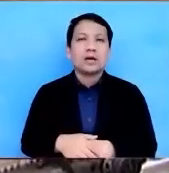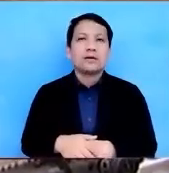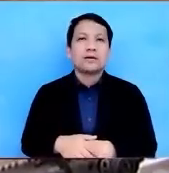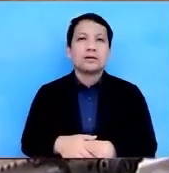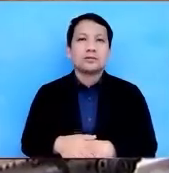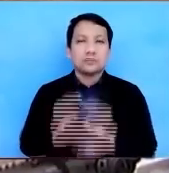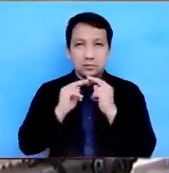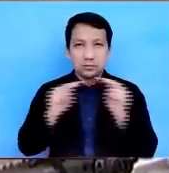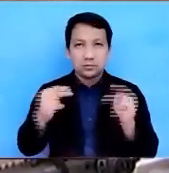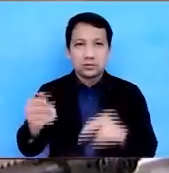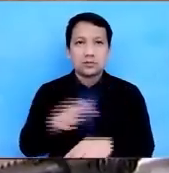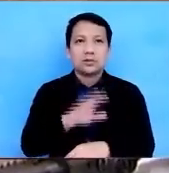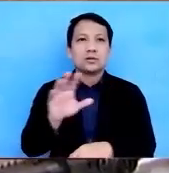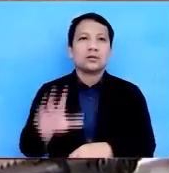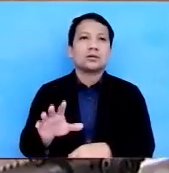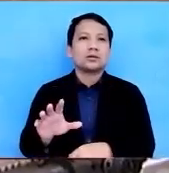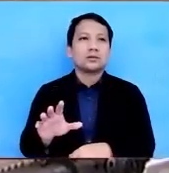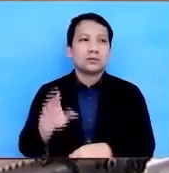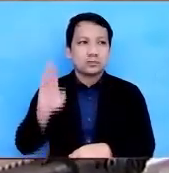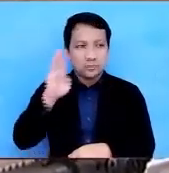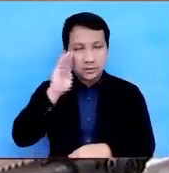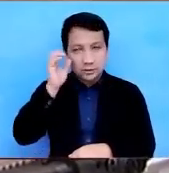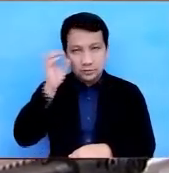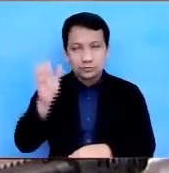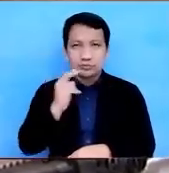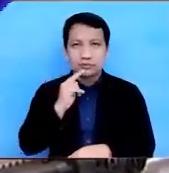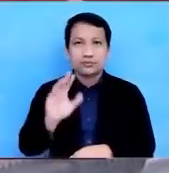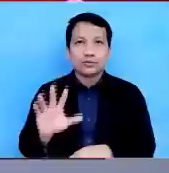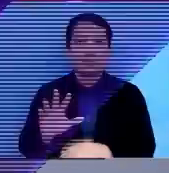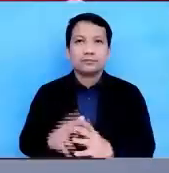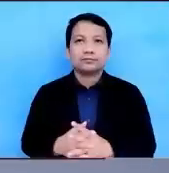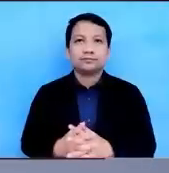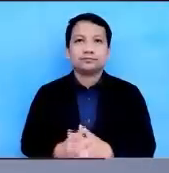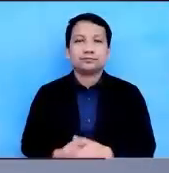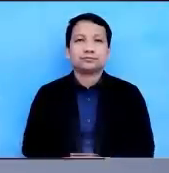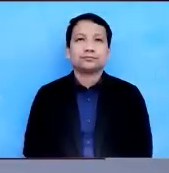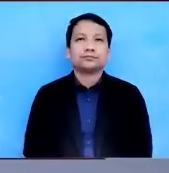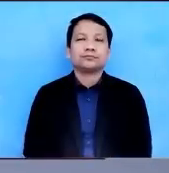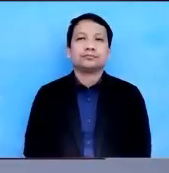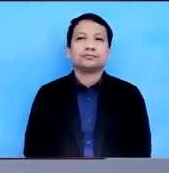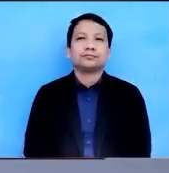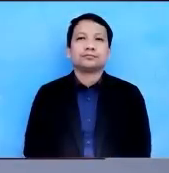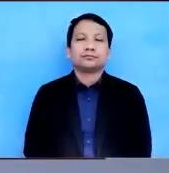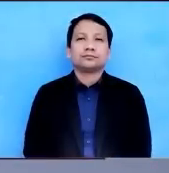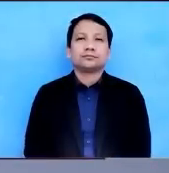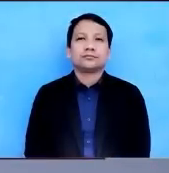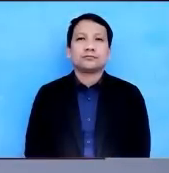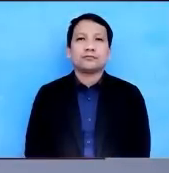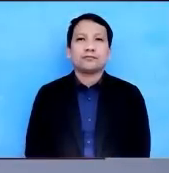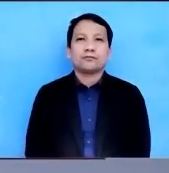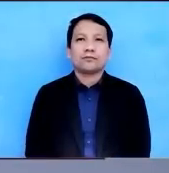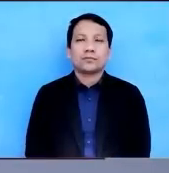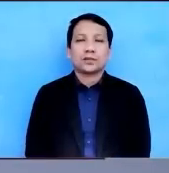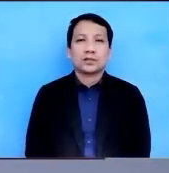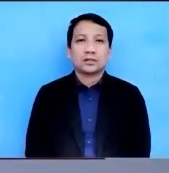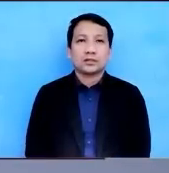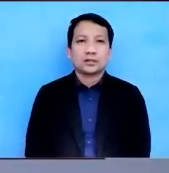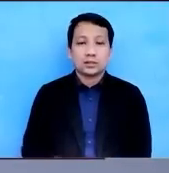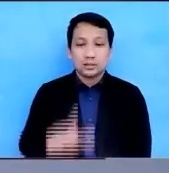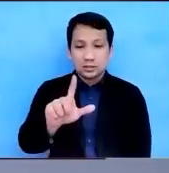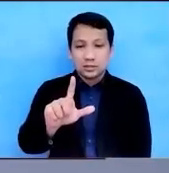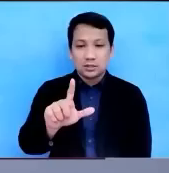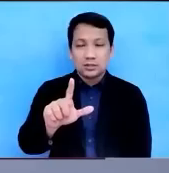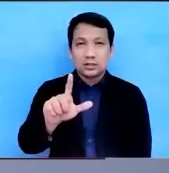Nagbabalita mula sa Frontline, Brian Castillo, News 5. Nagbitiw naman sa pwesto bilang hepe ng Land